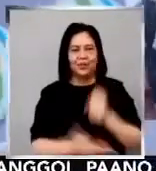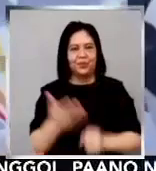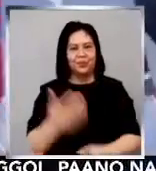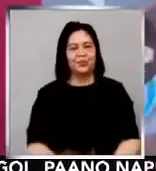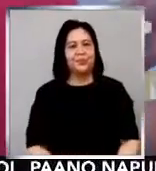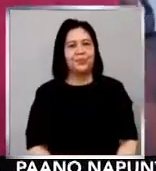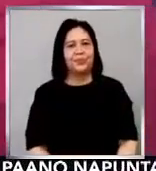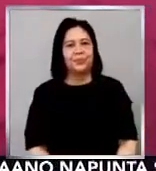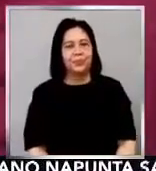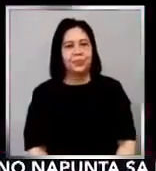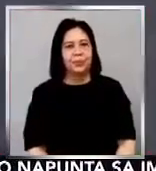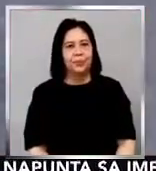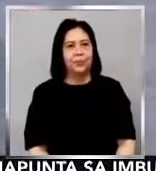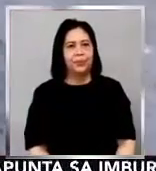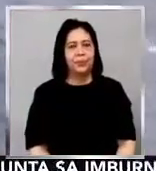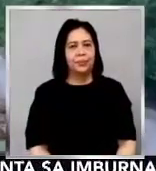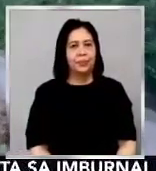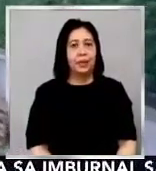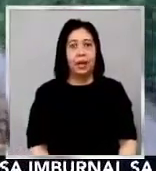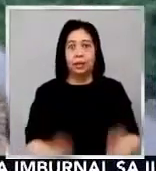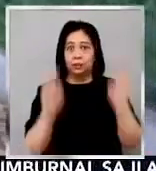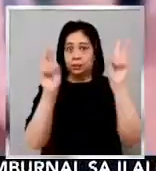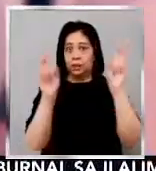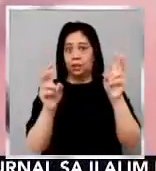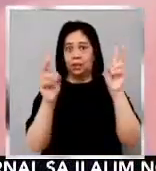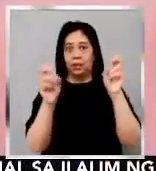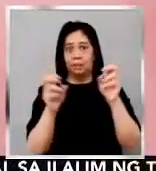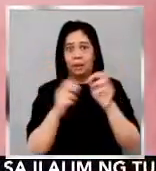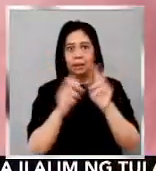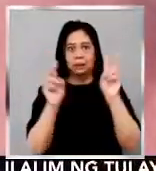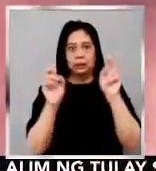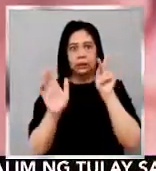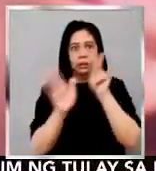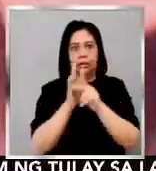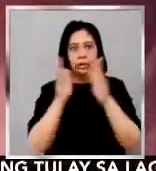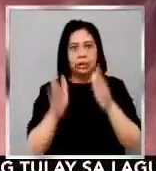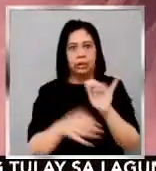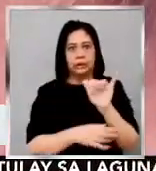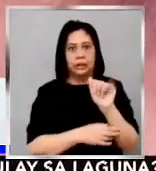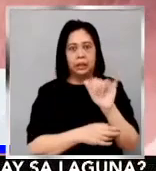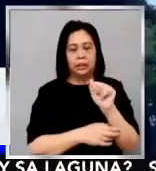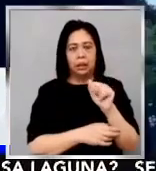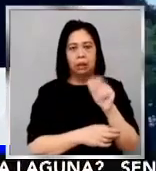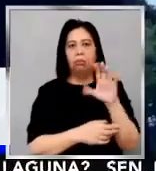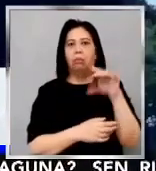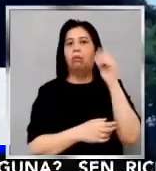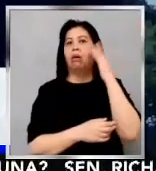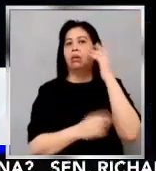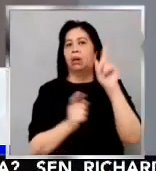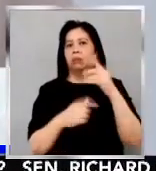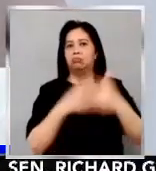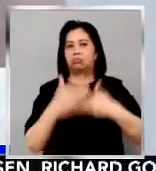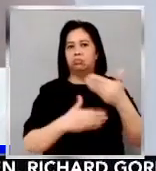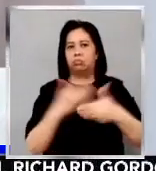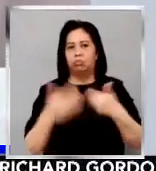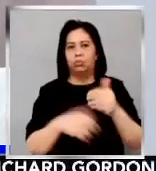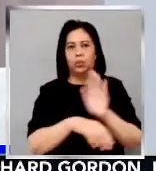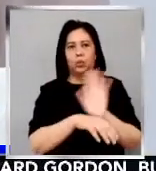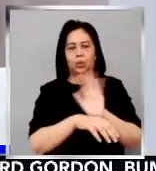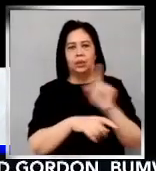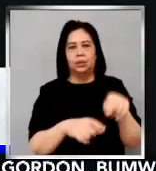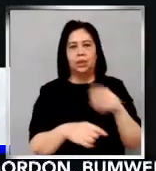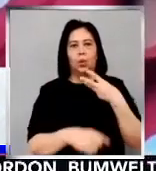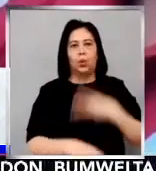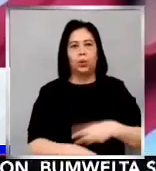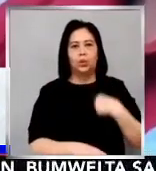revised sa title pa lang na Killer Yaya. Malalaman na ang itatakbo ng kwento ng Wish Ko Lang na pagbibidahan ni